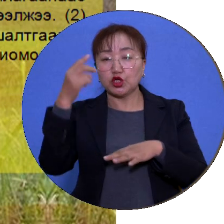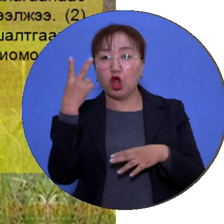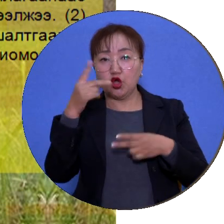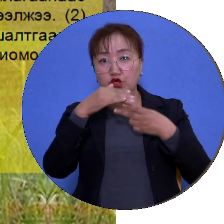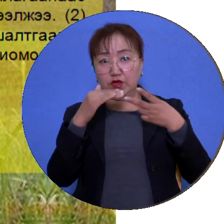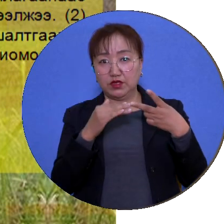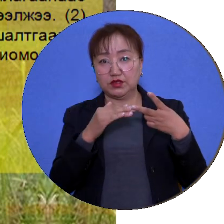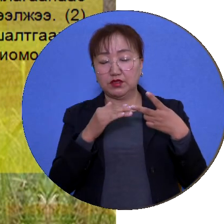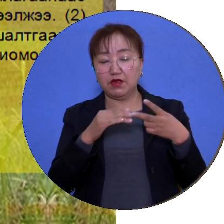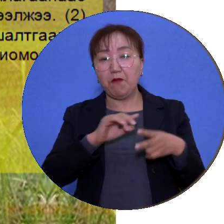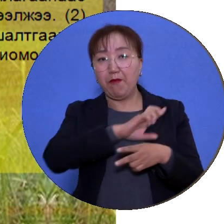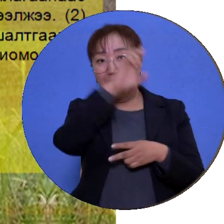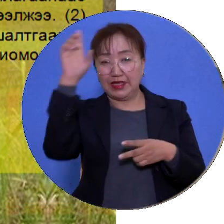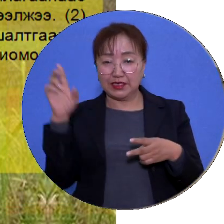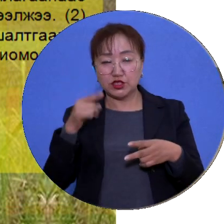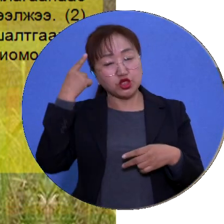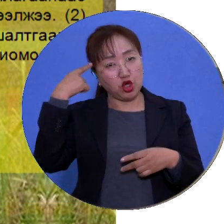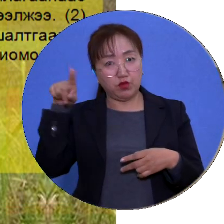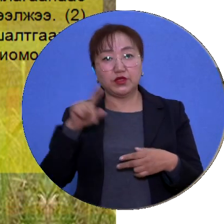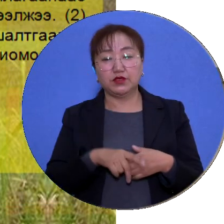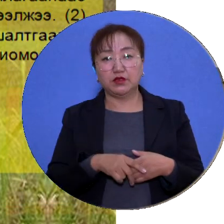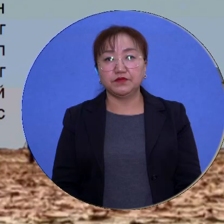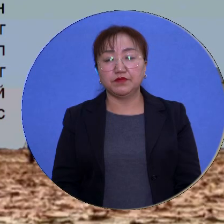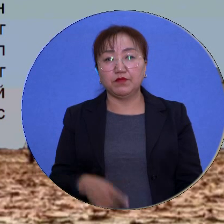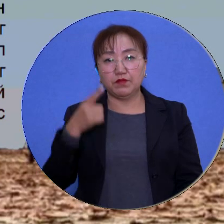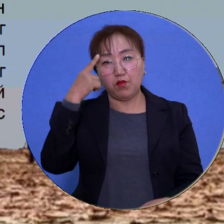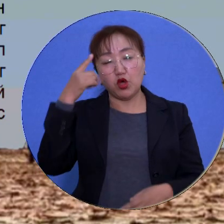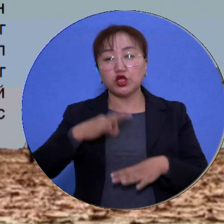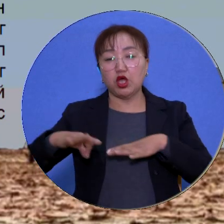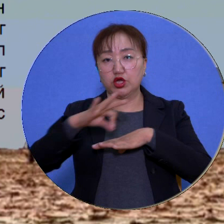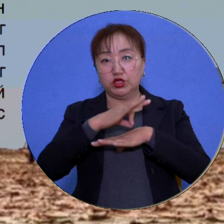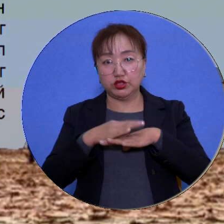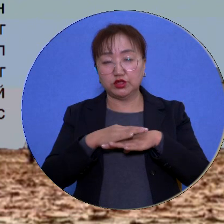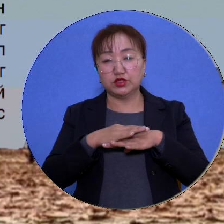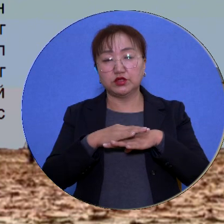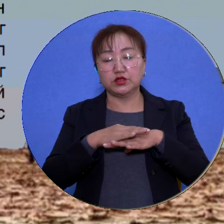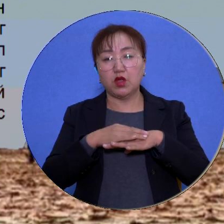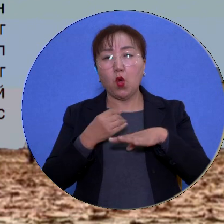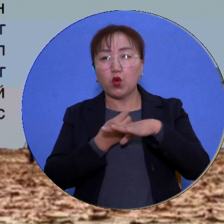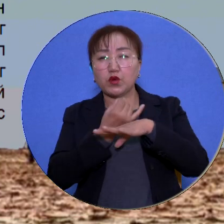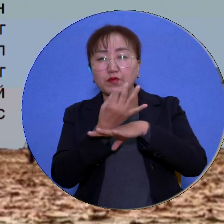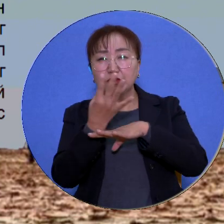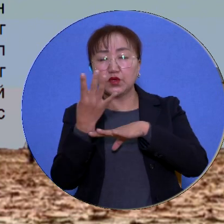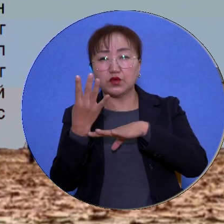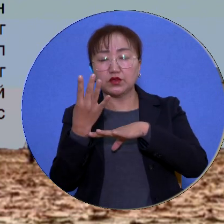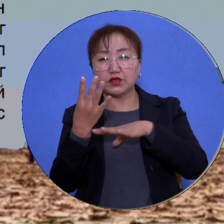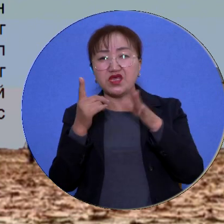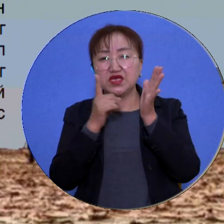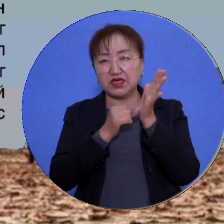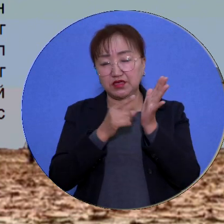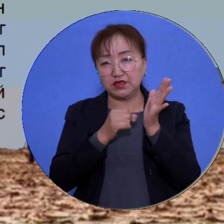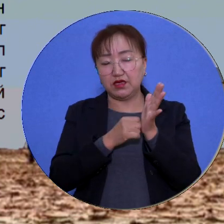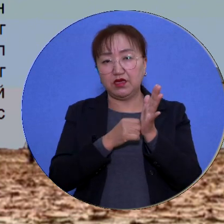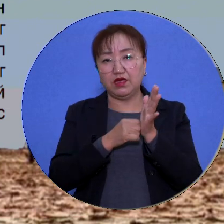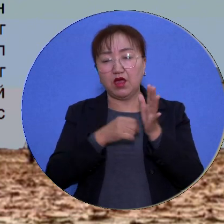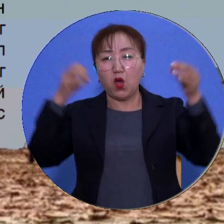པའི